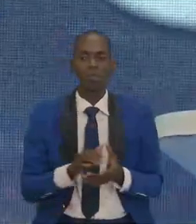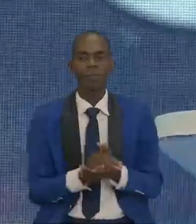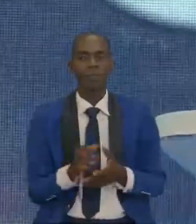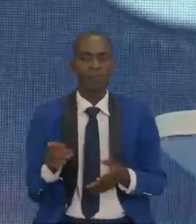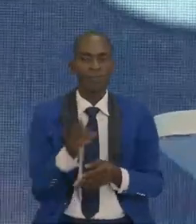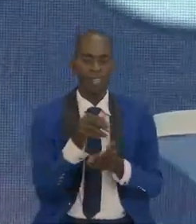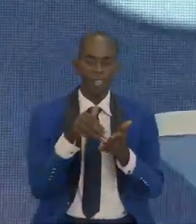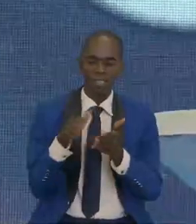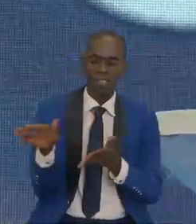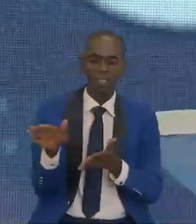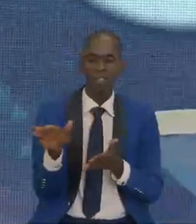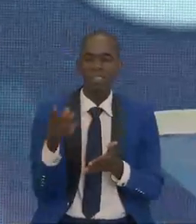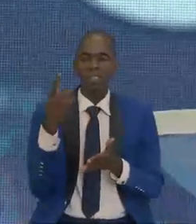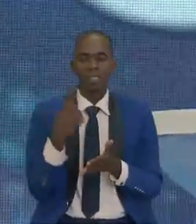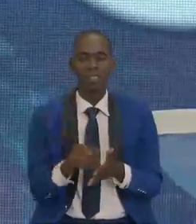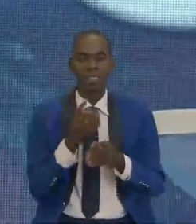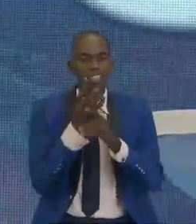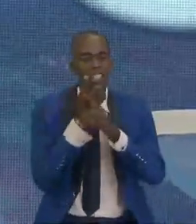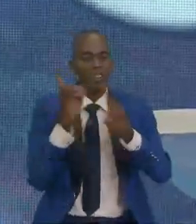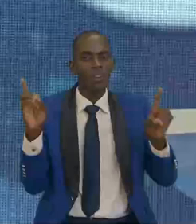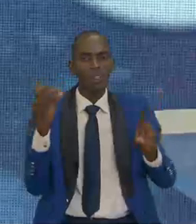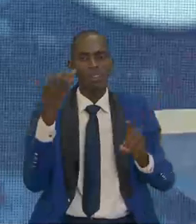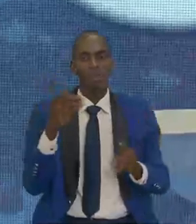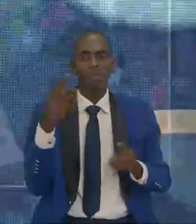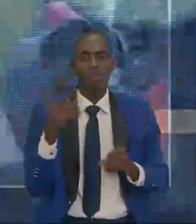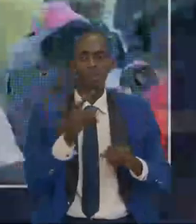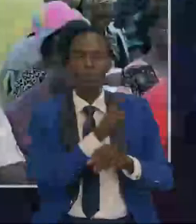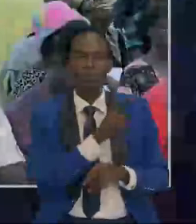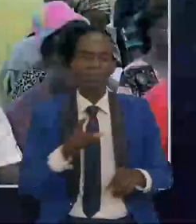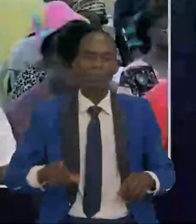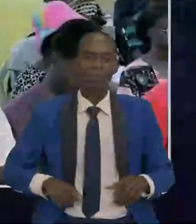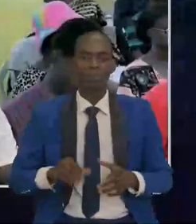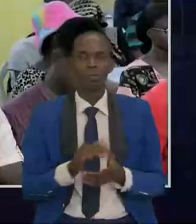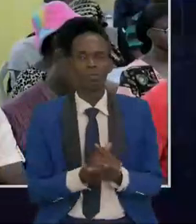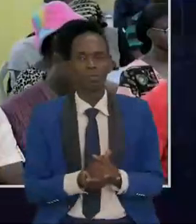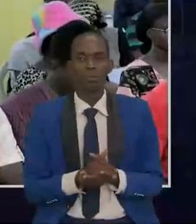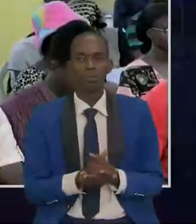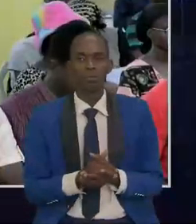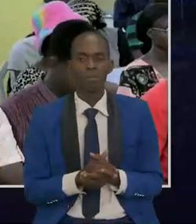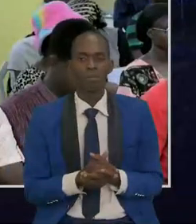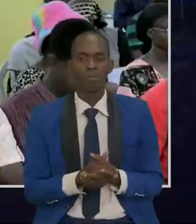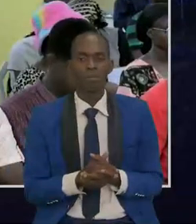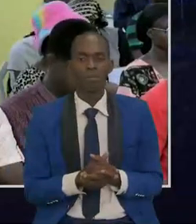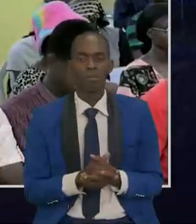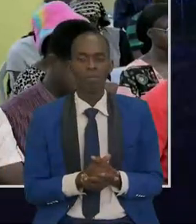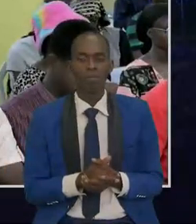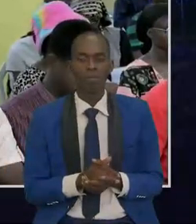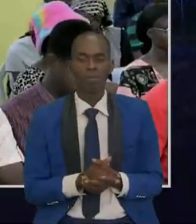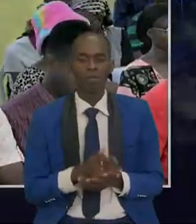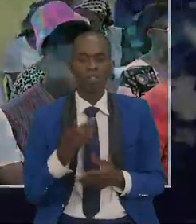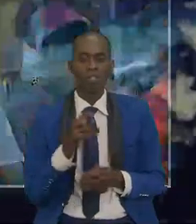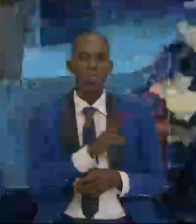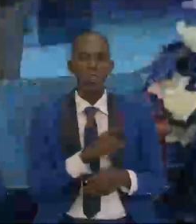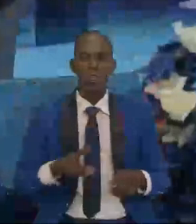Il rejette la guérison du Seigneur. il repousse la guérison